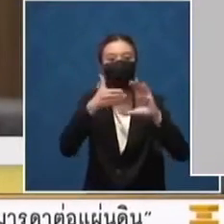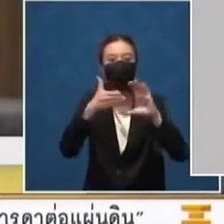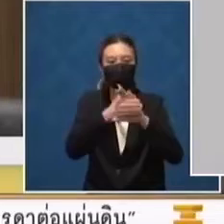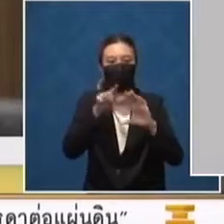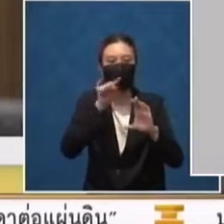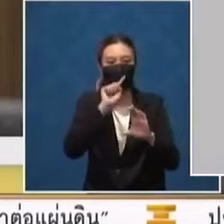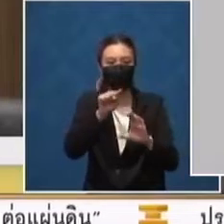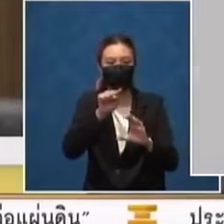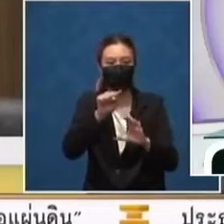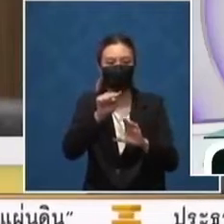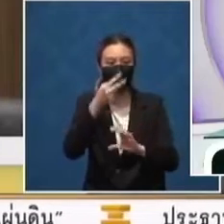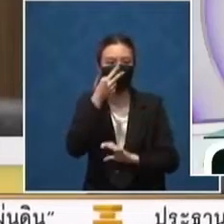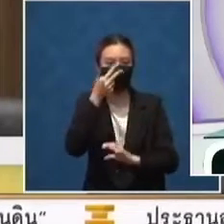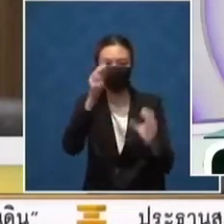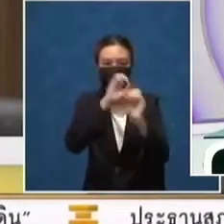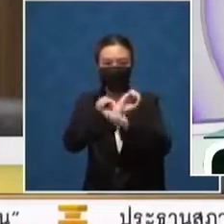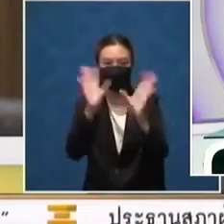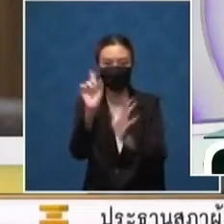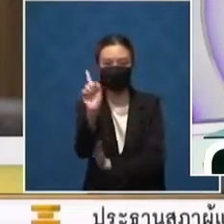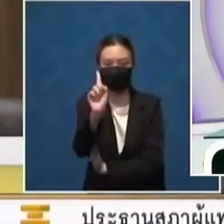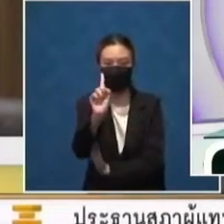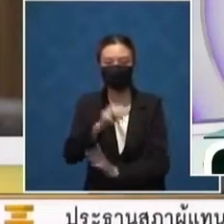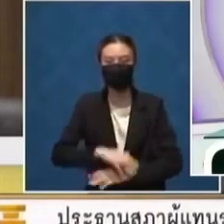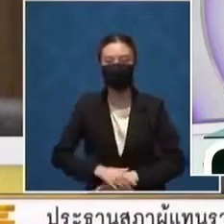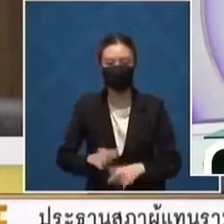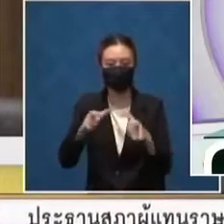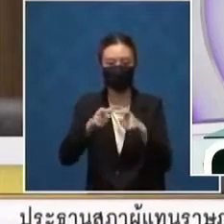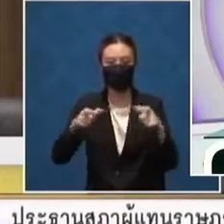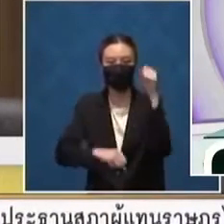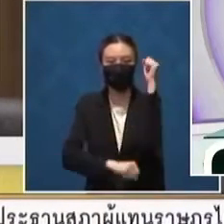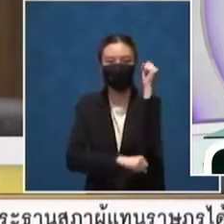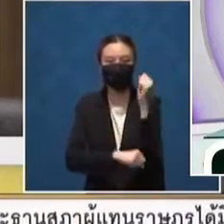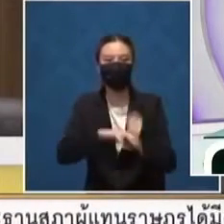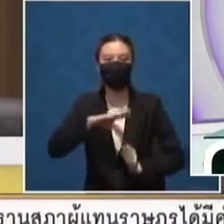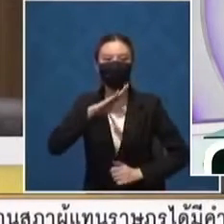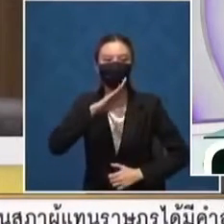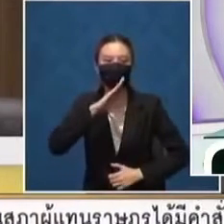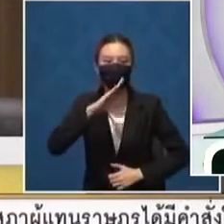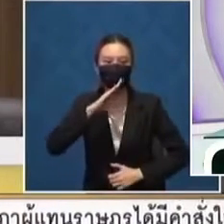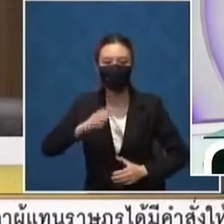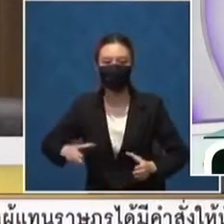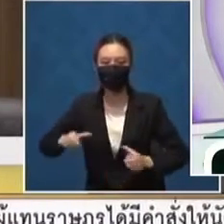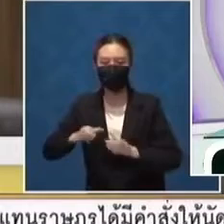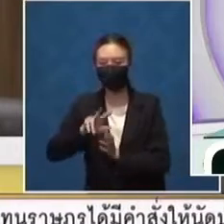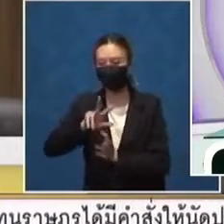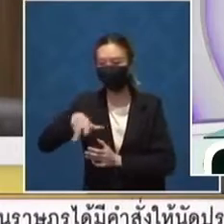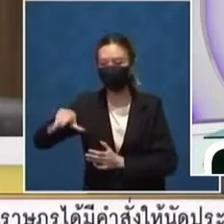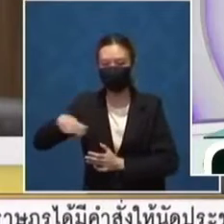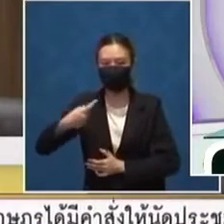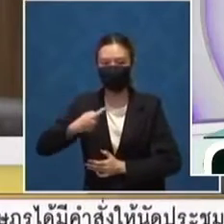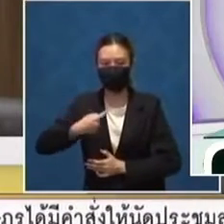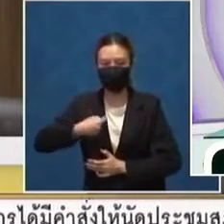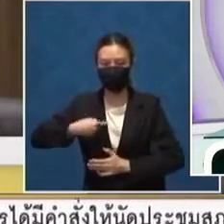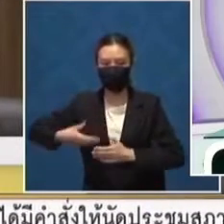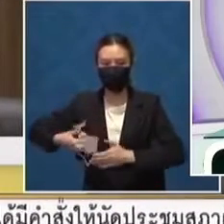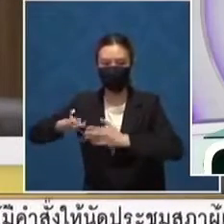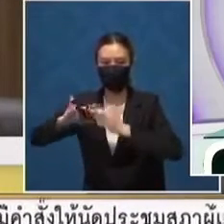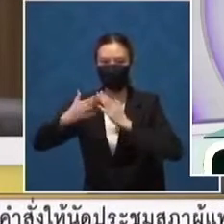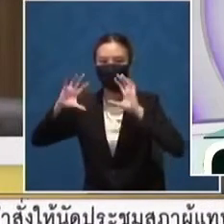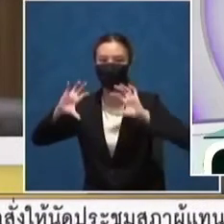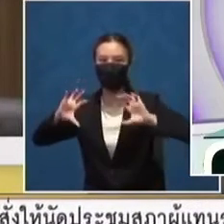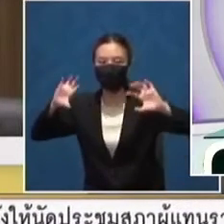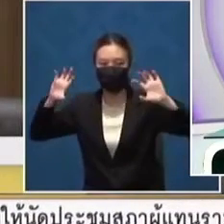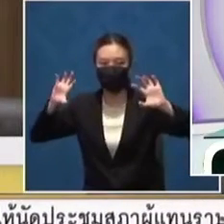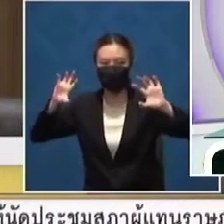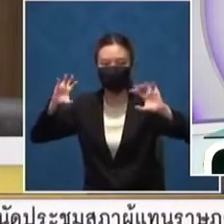คำว่าบัตรสวัสดิการแห่งรัฐมาโดยตลอดนะคะแต่ว่าเอาละประชาชนก็อาจจะเรียกว่าบัตรคนจนแต่ท่านเนี่ยท่านก็เลยไปมองว่าเป็นการไปตีต